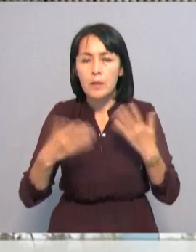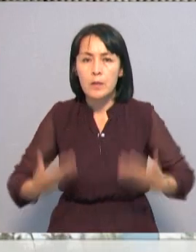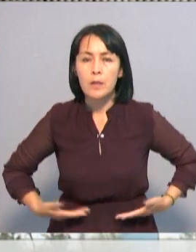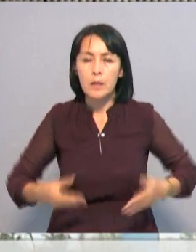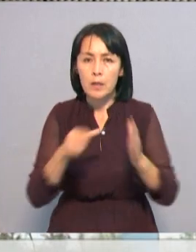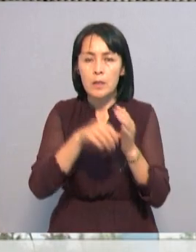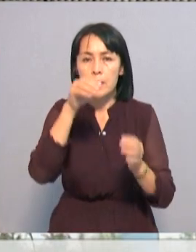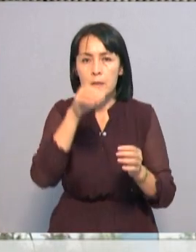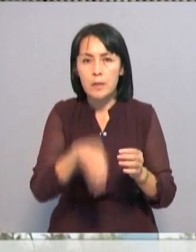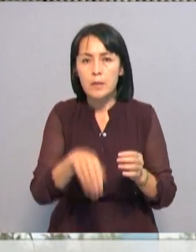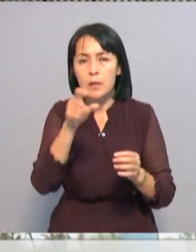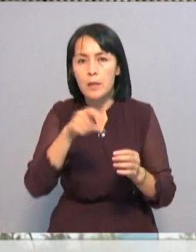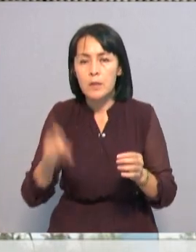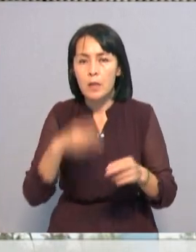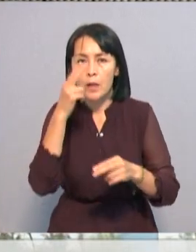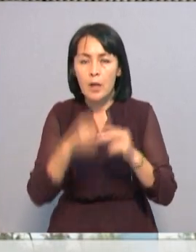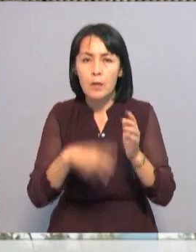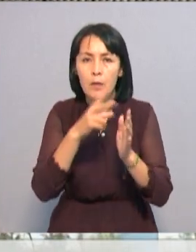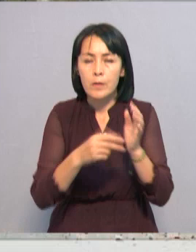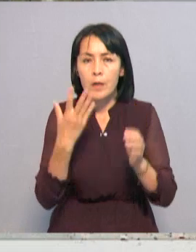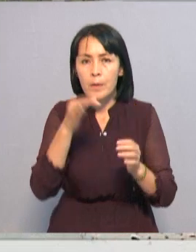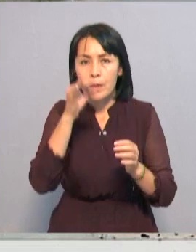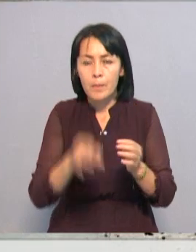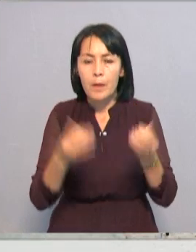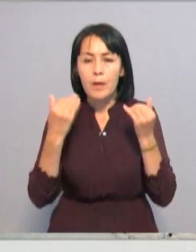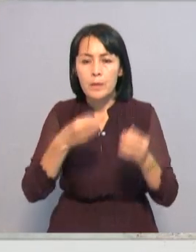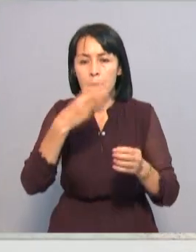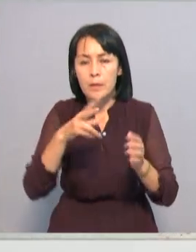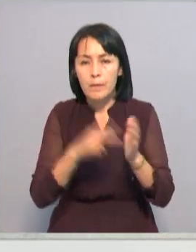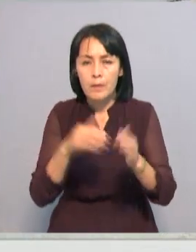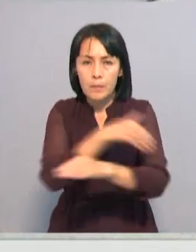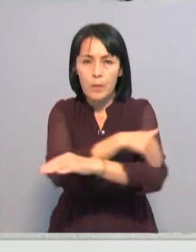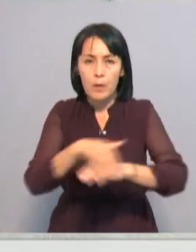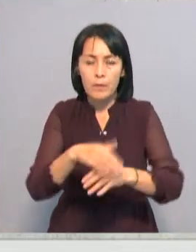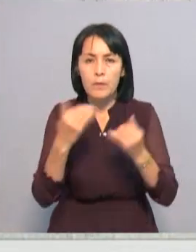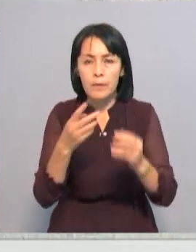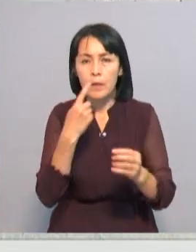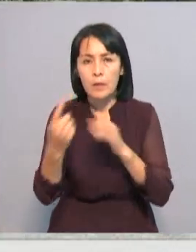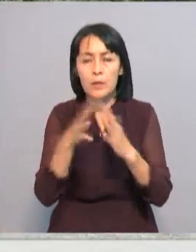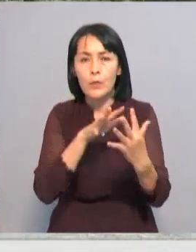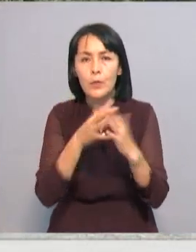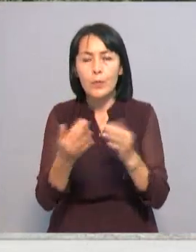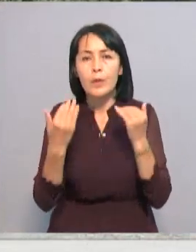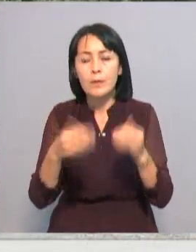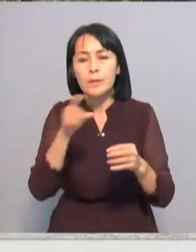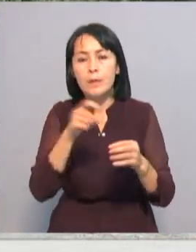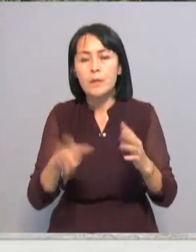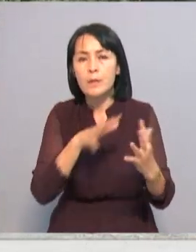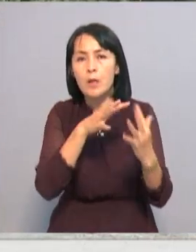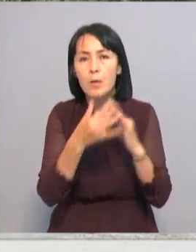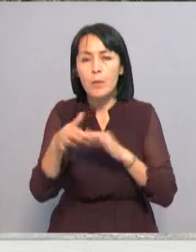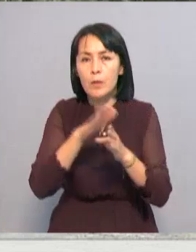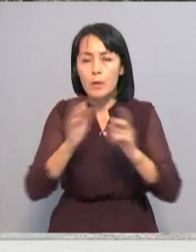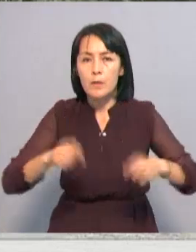превышает 6 тысяч человек. Завершено 85% из 38 улиц в этих населенных пунктах. Население поселка